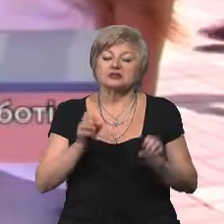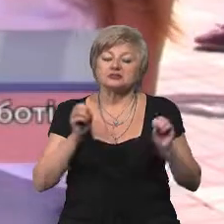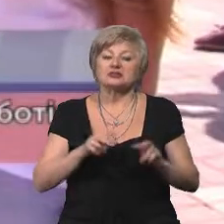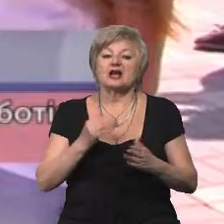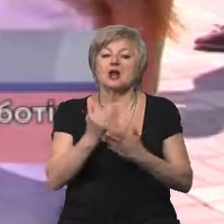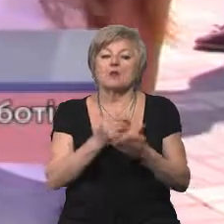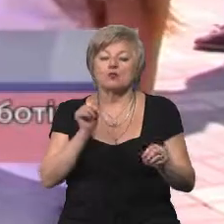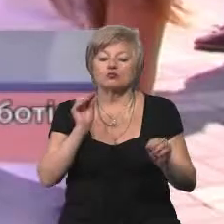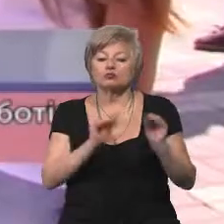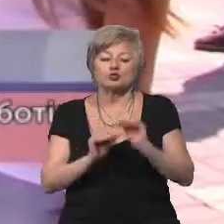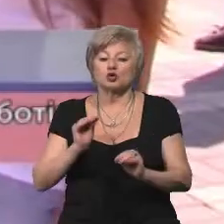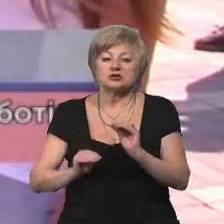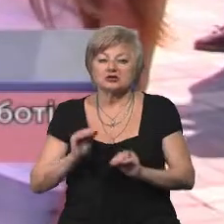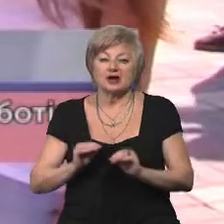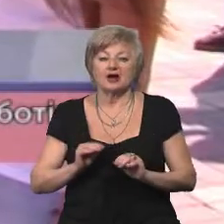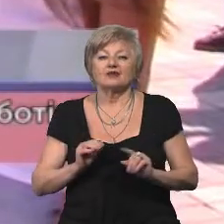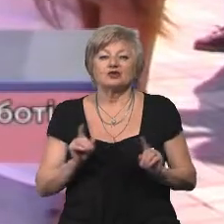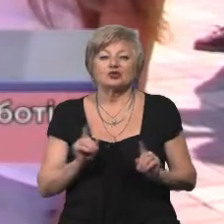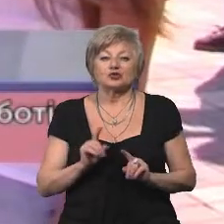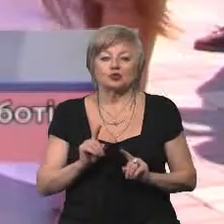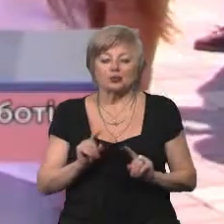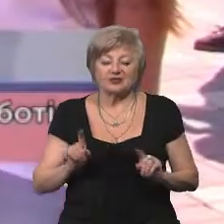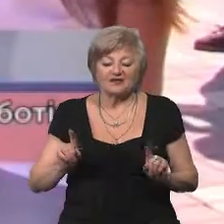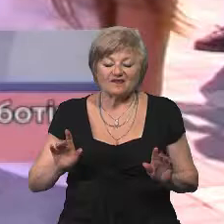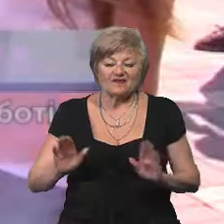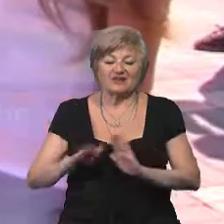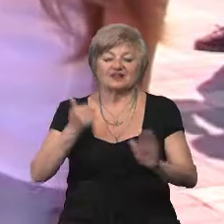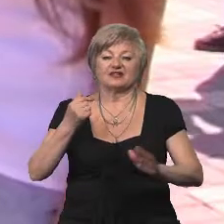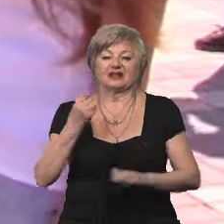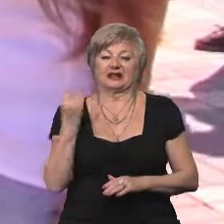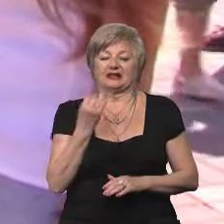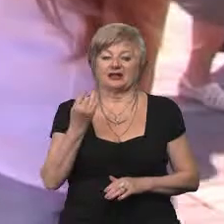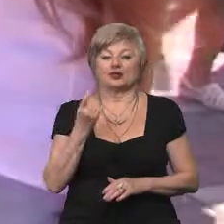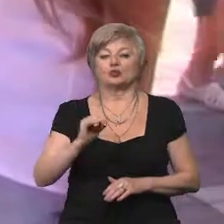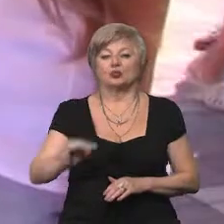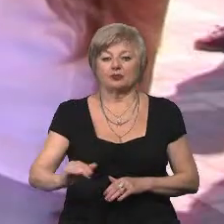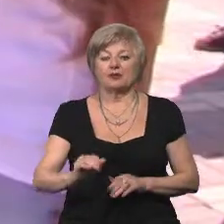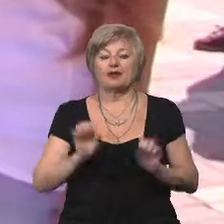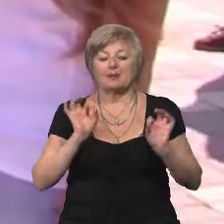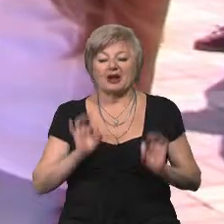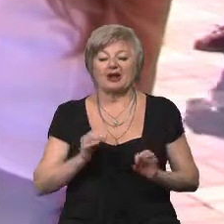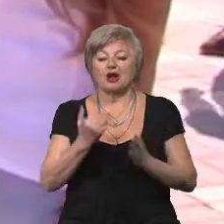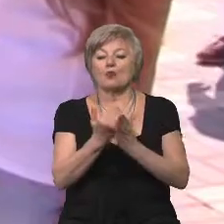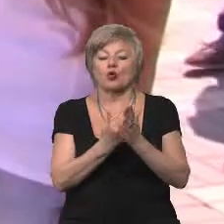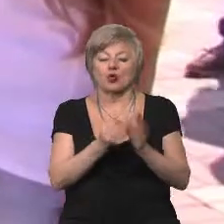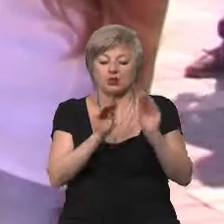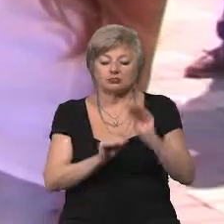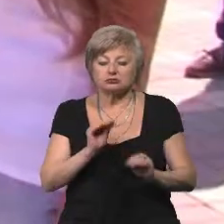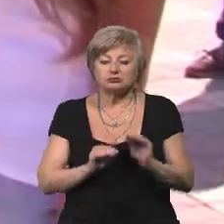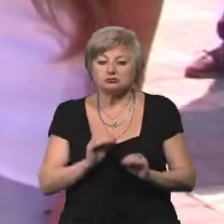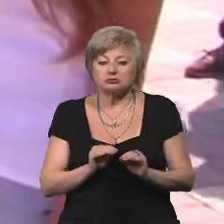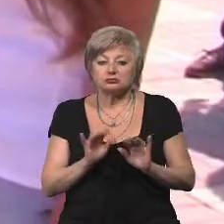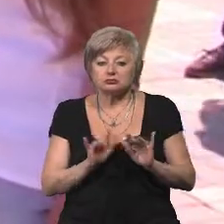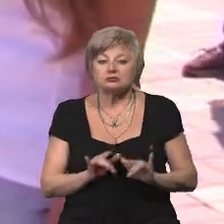іграшка. Створена для того, щоб проявити у дитини інтерес, або виявити потенціал до програмування, до створення, до розробки